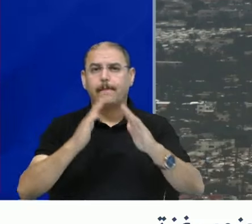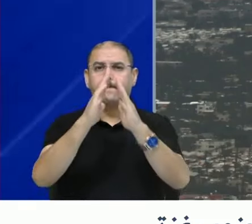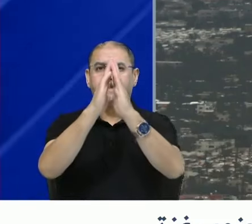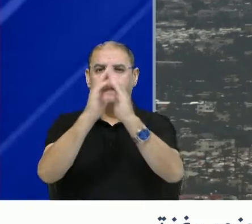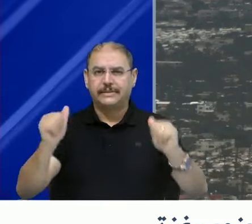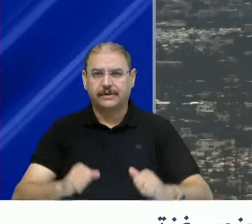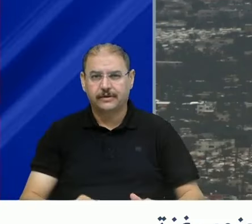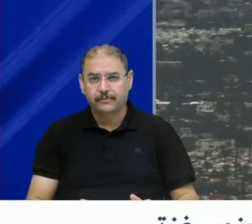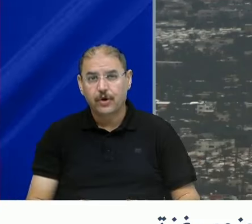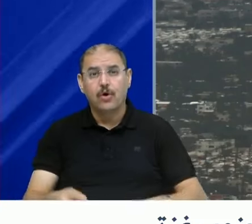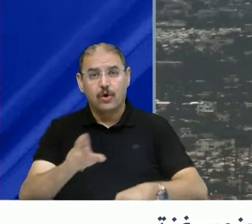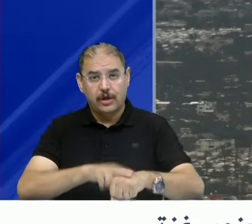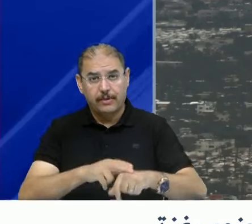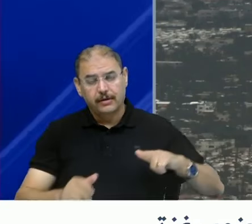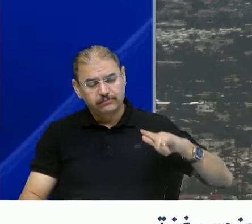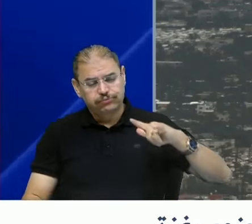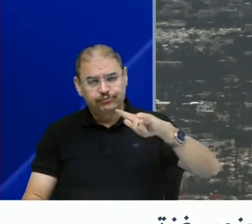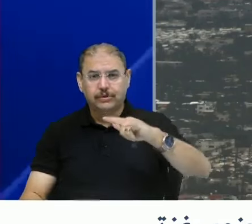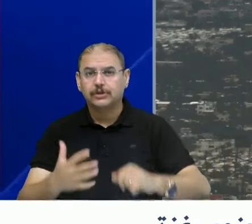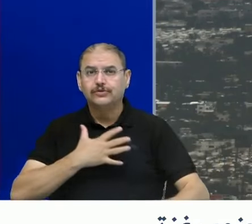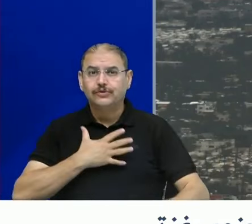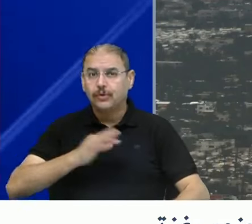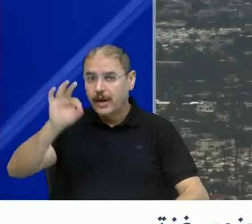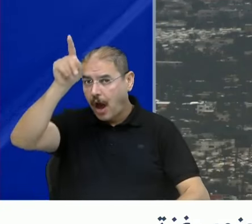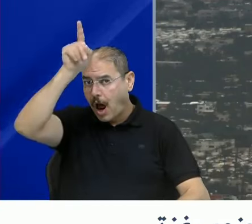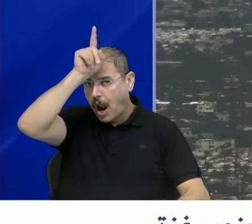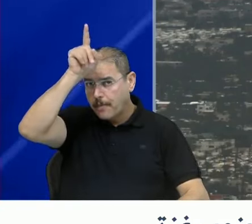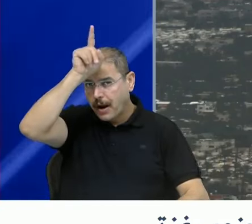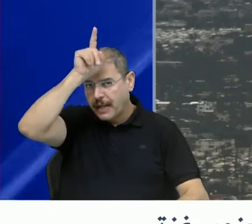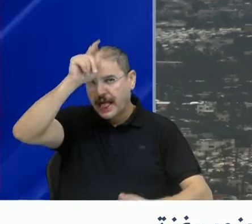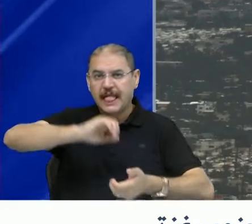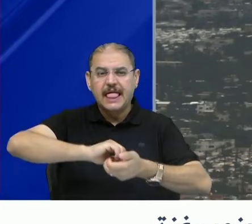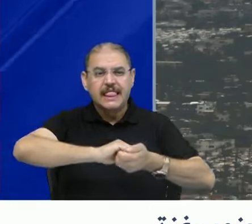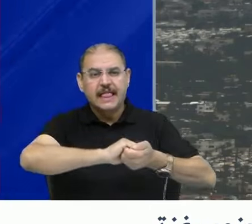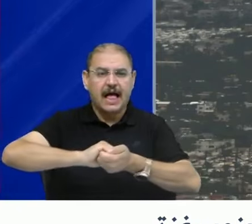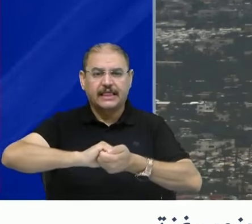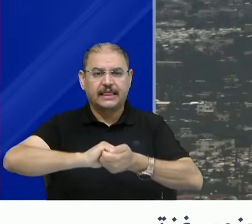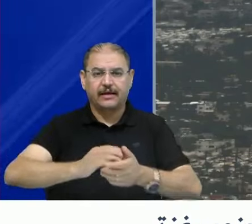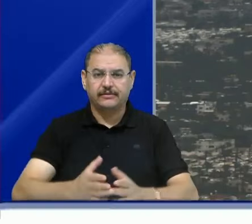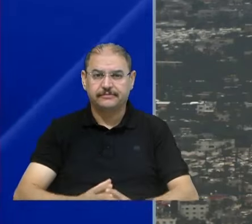لجمهوريه مصر العربيه وطائره تابعه لجمهوريه المانيا الاتحاديه